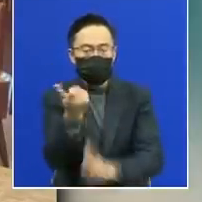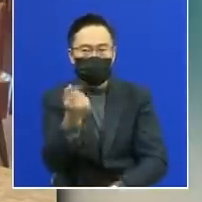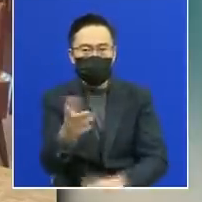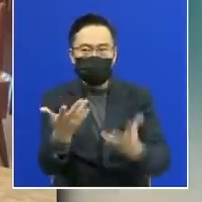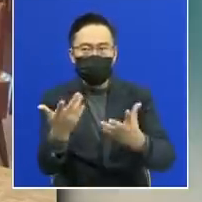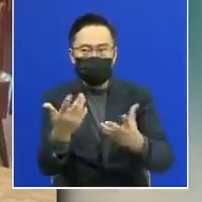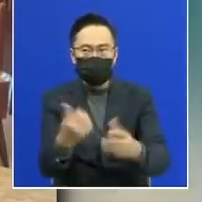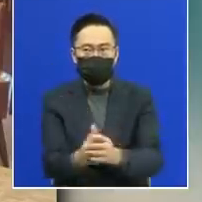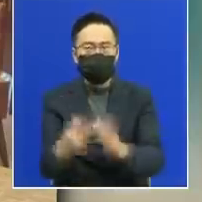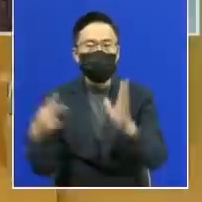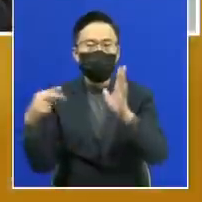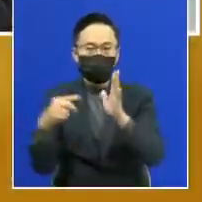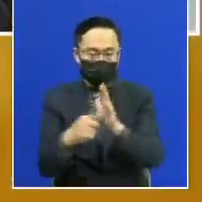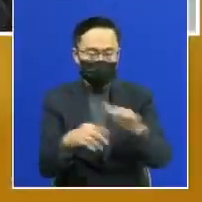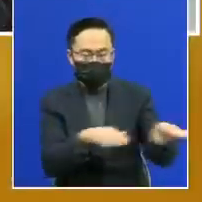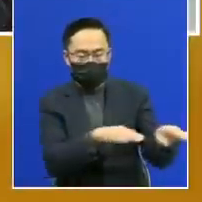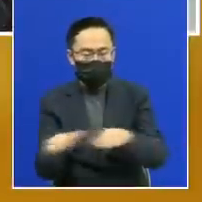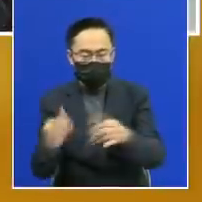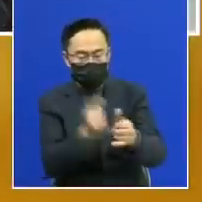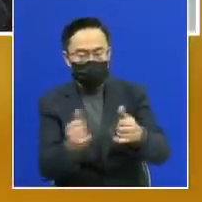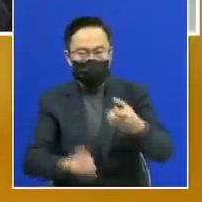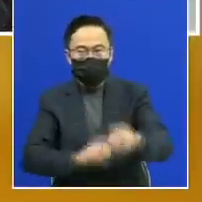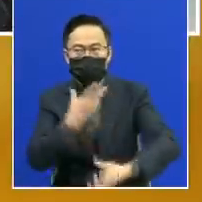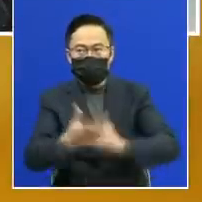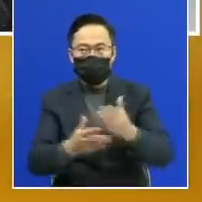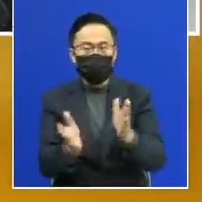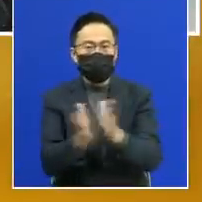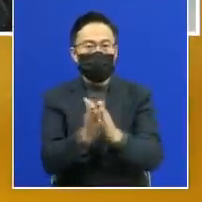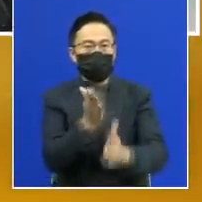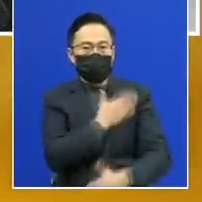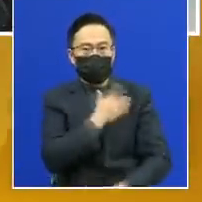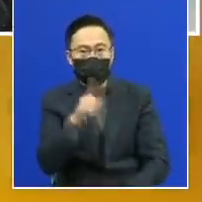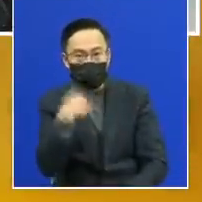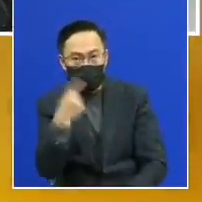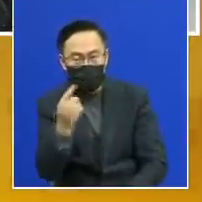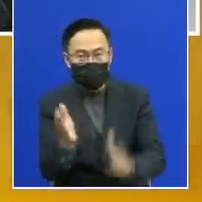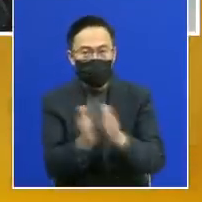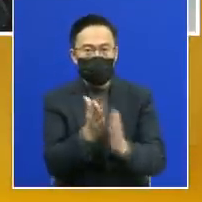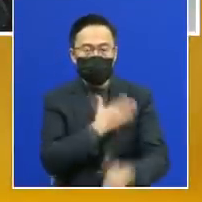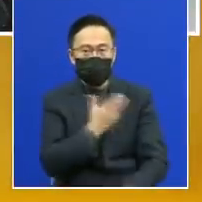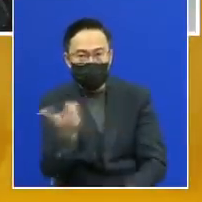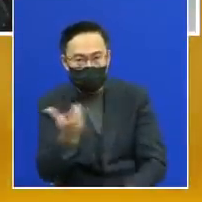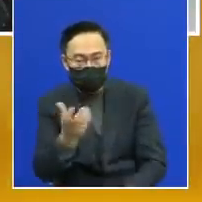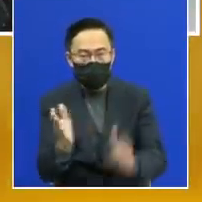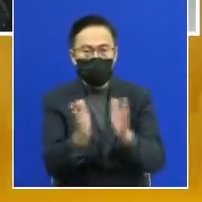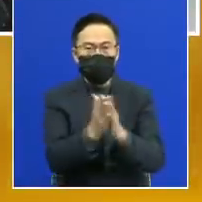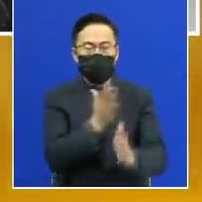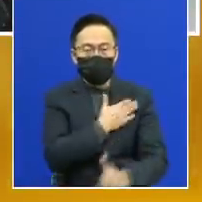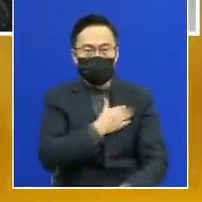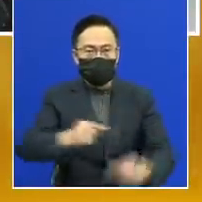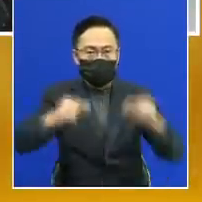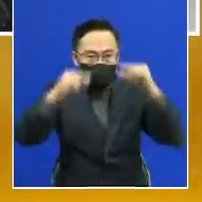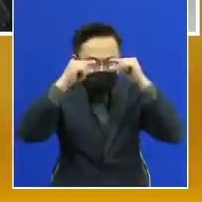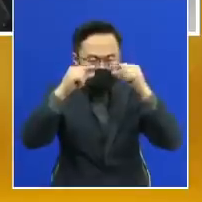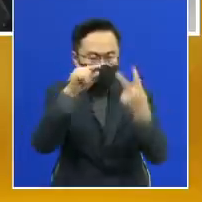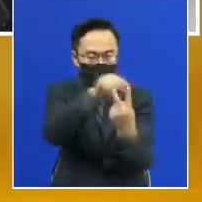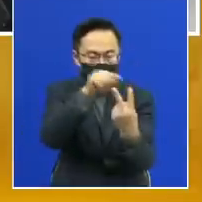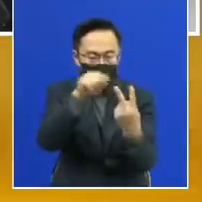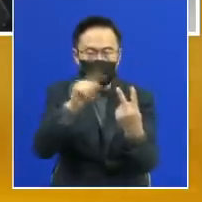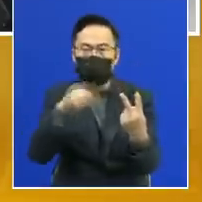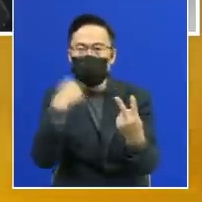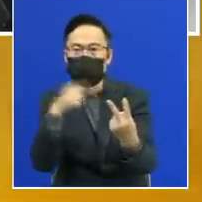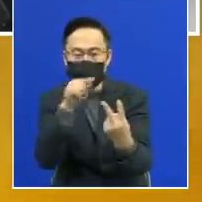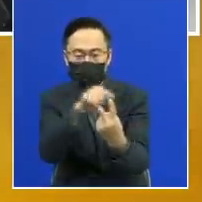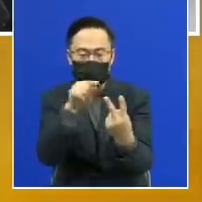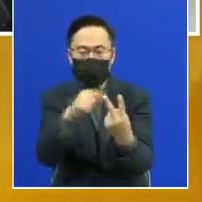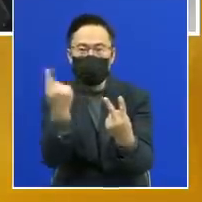พนิ่งว่ามีใครบ้างผส.คือใครอดีตผส.นะคือใครคนไหน เดาไม่ยากหร